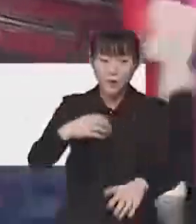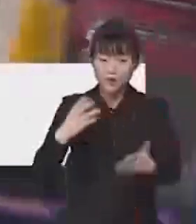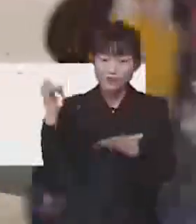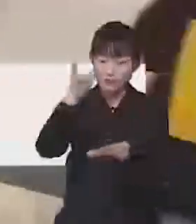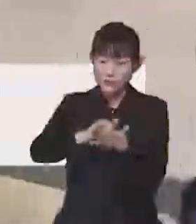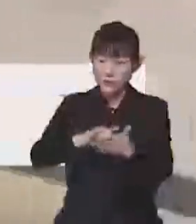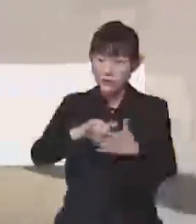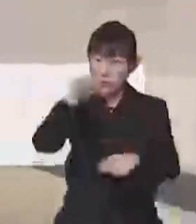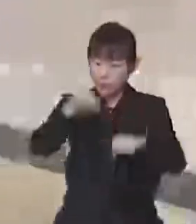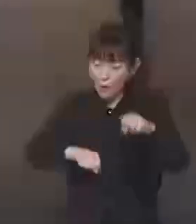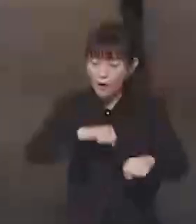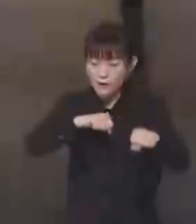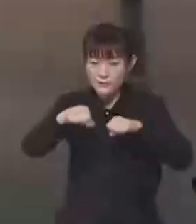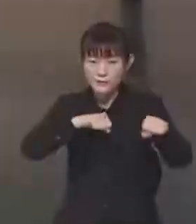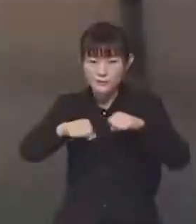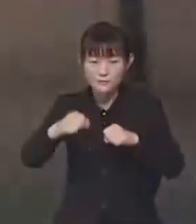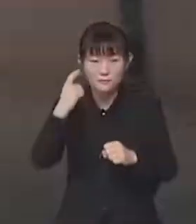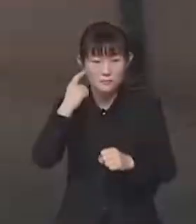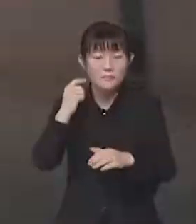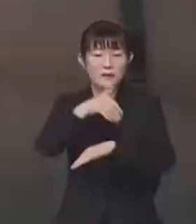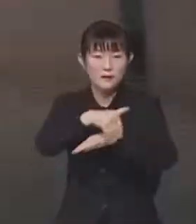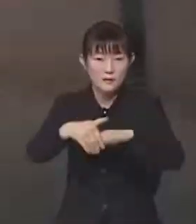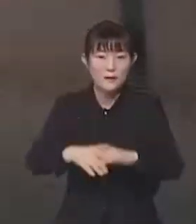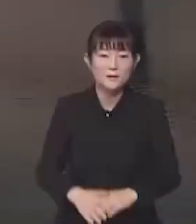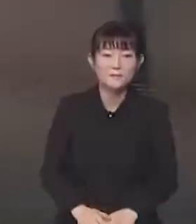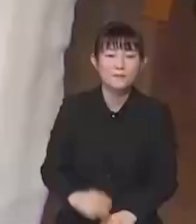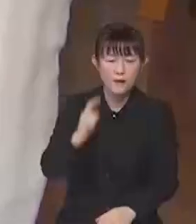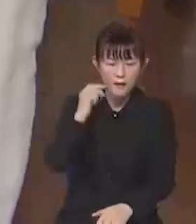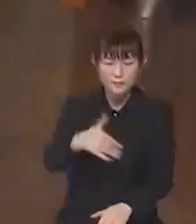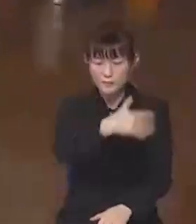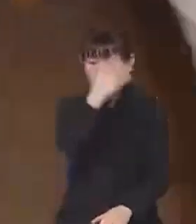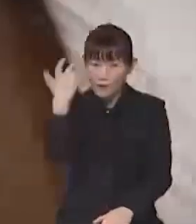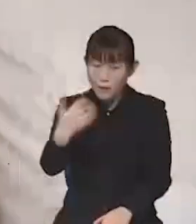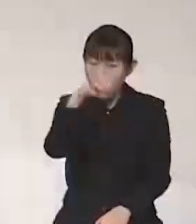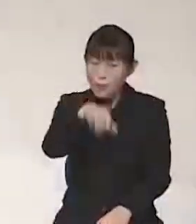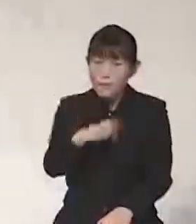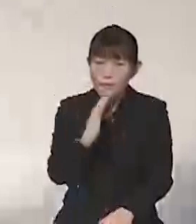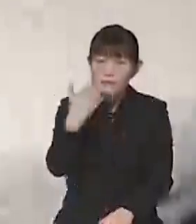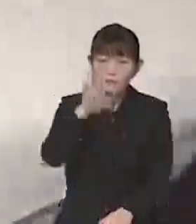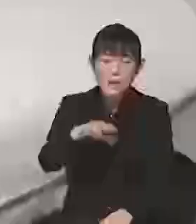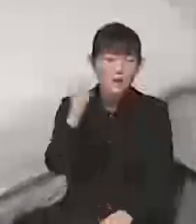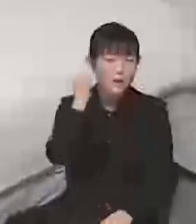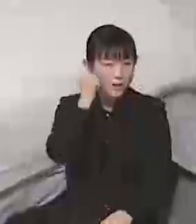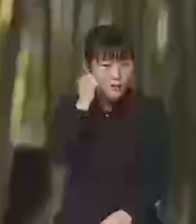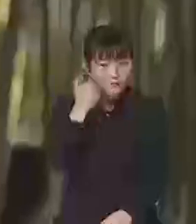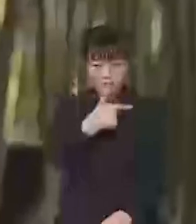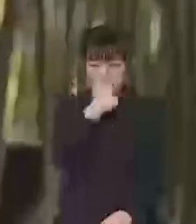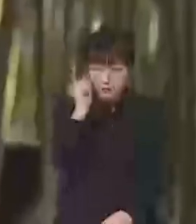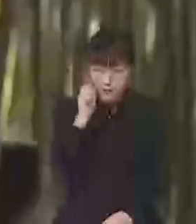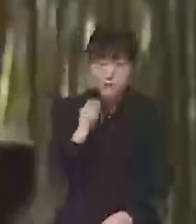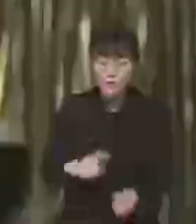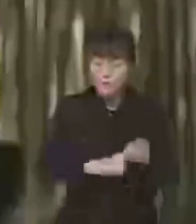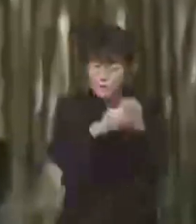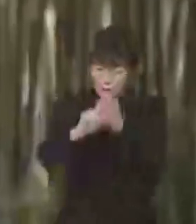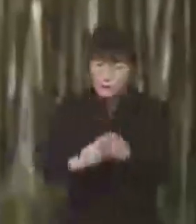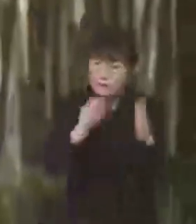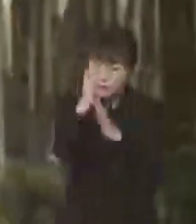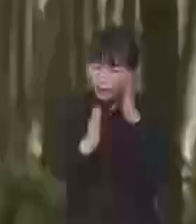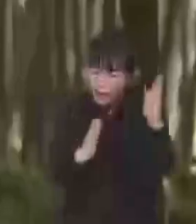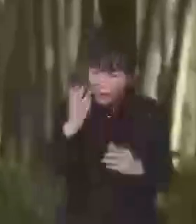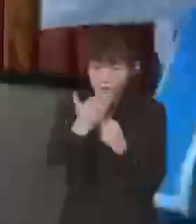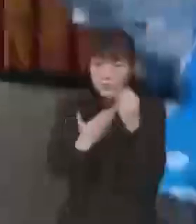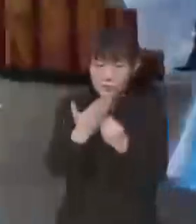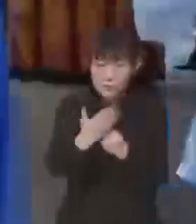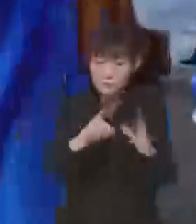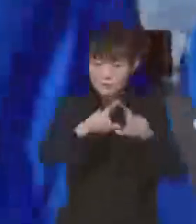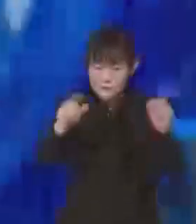활성화도 꾀합니다. 하지만 빼어난 관광 자원에 비해 떨어지는 숙박 등 인프라와 섬과 숲, 음식 등을